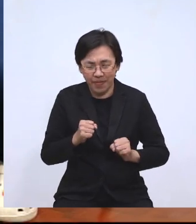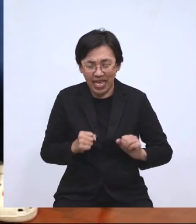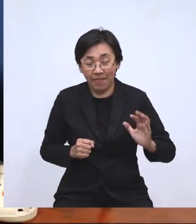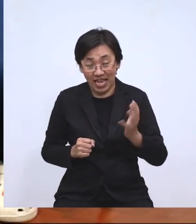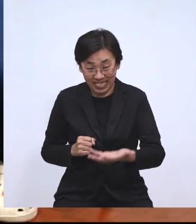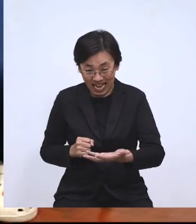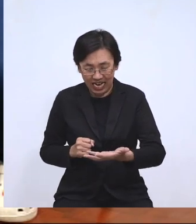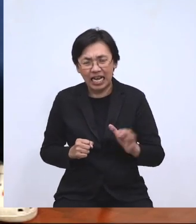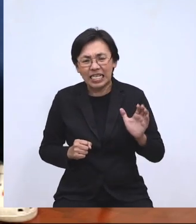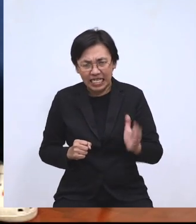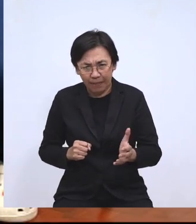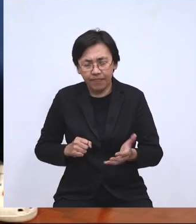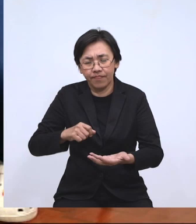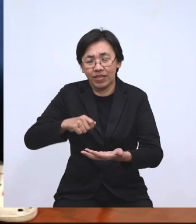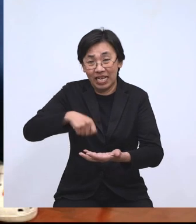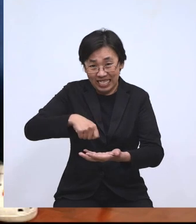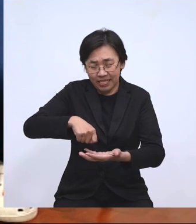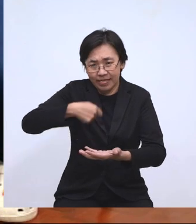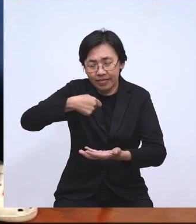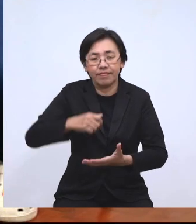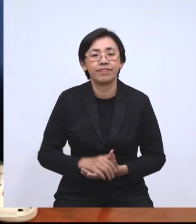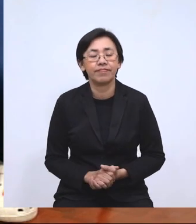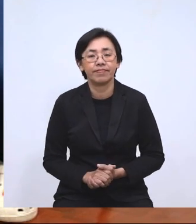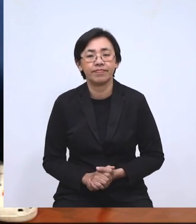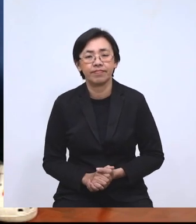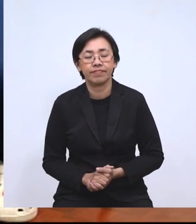พยายามจับจาน ก็จะคุยเรื่องอุปกรณ์ว่าน้องใช้อะไร